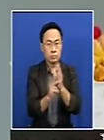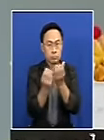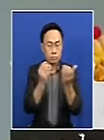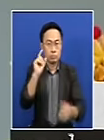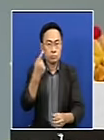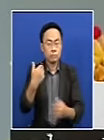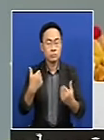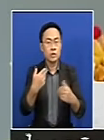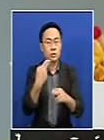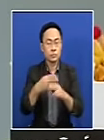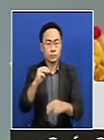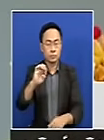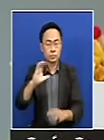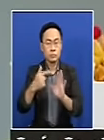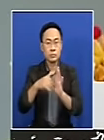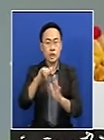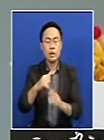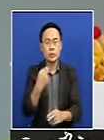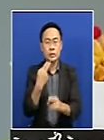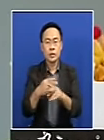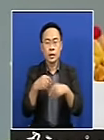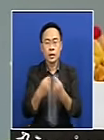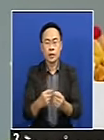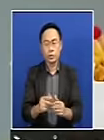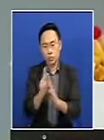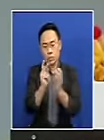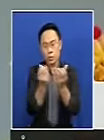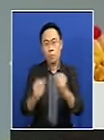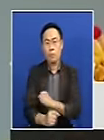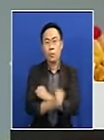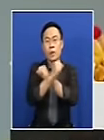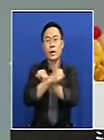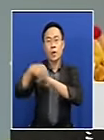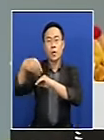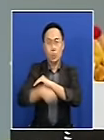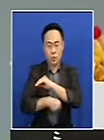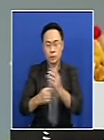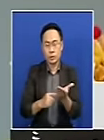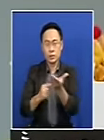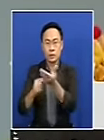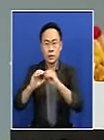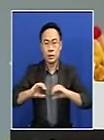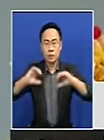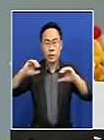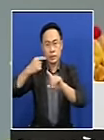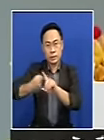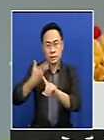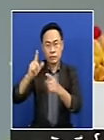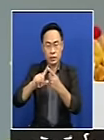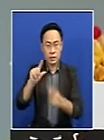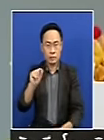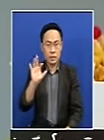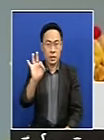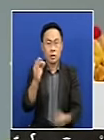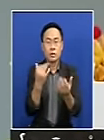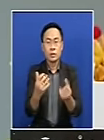บับที่อาจารย์มีชัยตั้งชื่อว่าร่างรัฐธรรมนูญฉบับปราบโกงนะคะจะเสนอให้กับรัฐบาลในวันที่29มีนาค